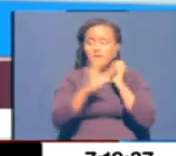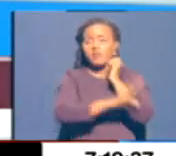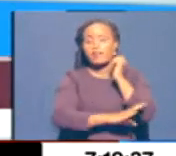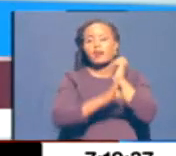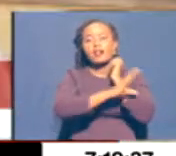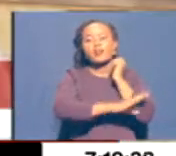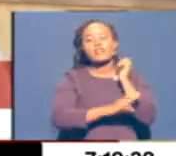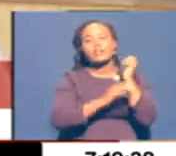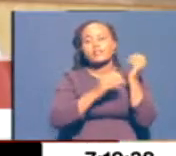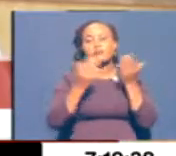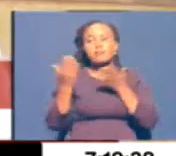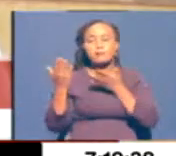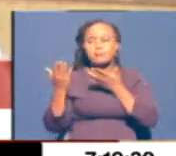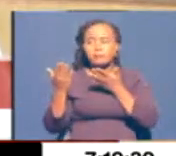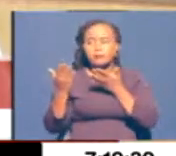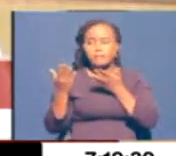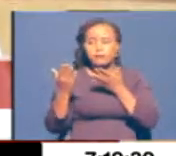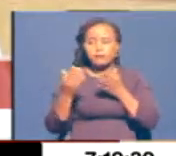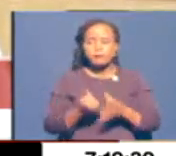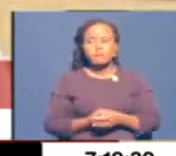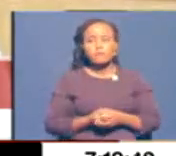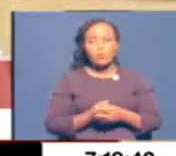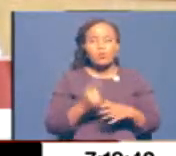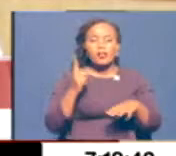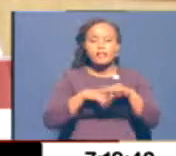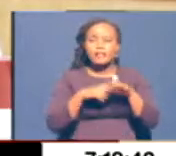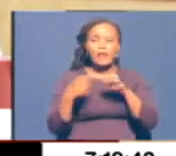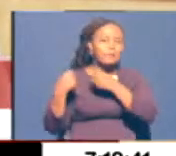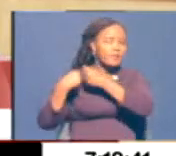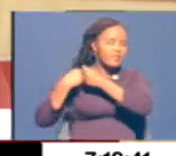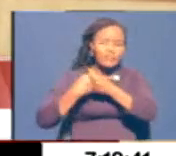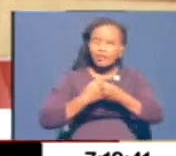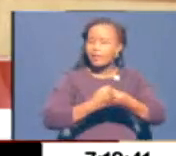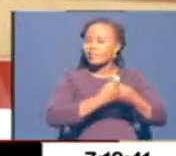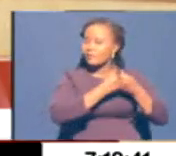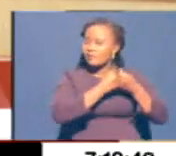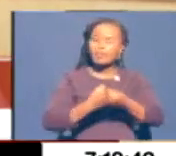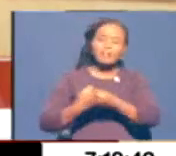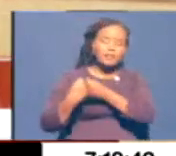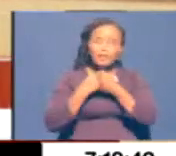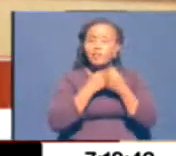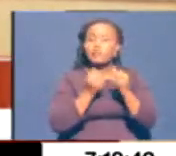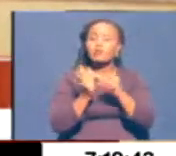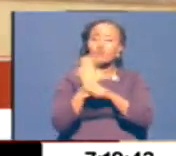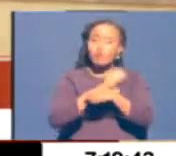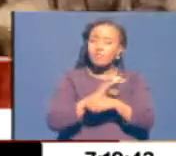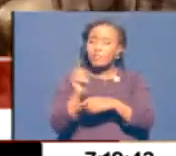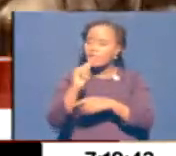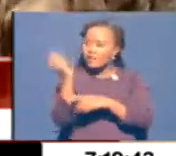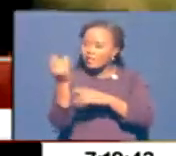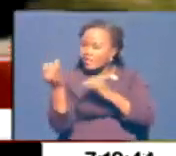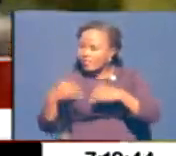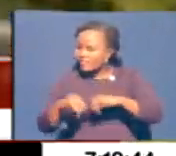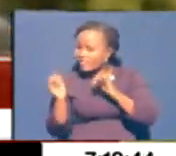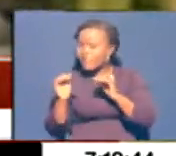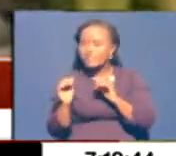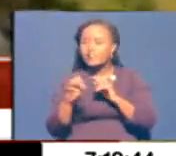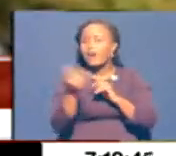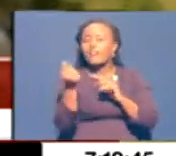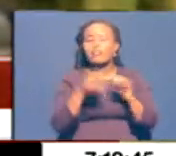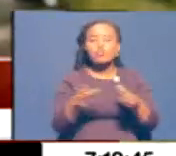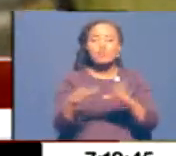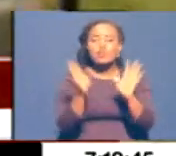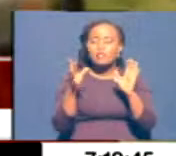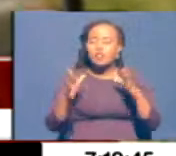biashara. Kukukiwa na tatizo la janga la COVID-19, Kenya inatafuta njia nyingine za kuwavutia watalii kuzuru humu